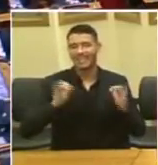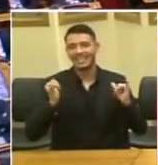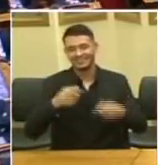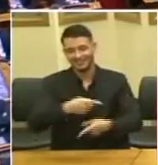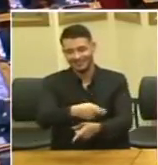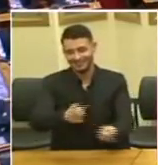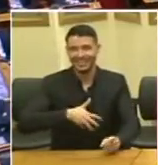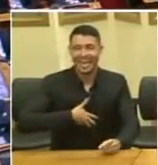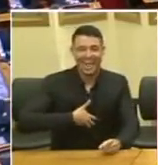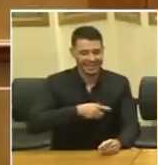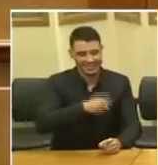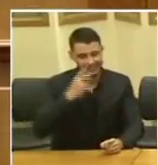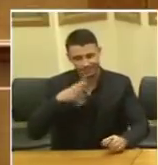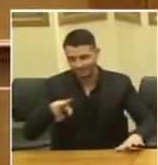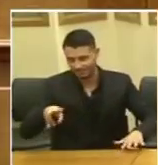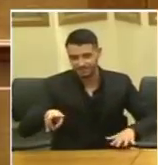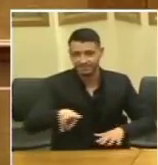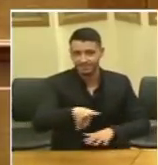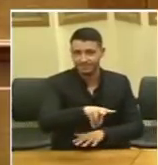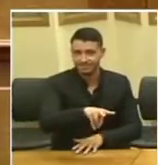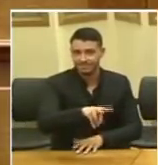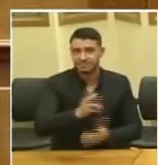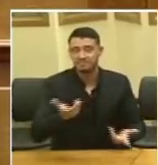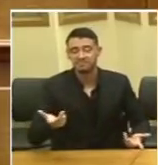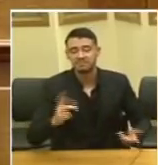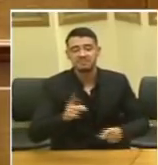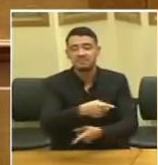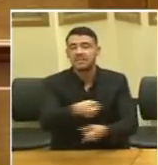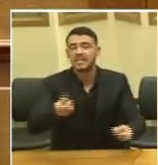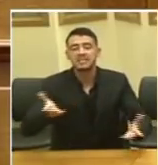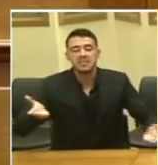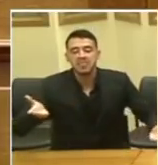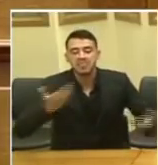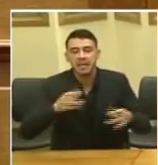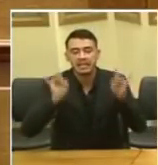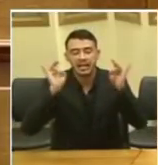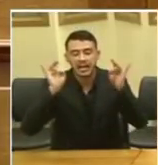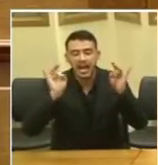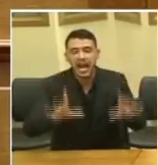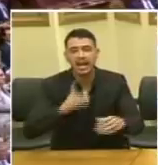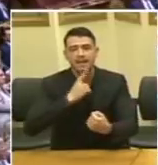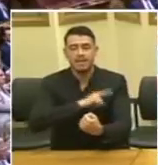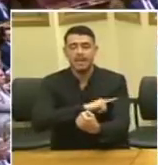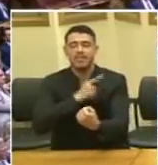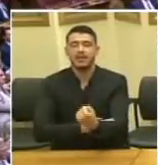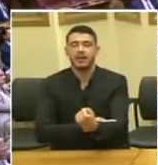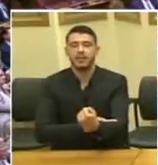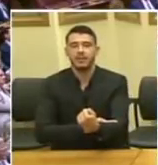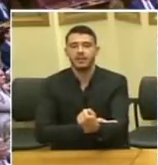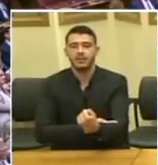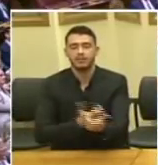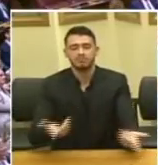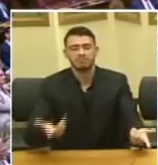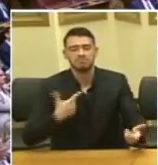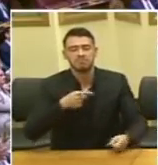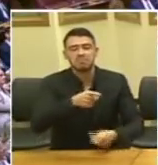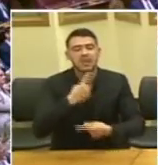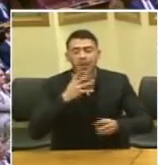Και επειδή γελάτε, θα σας πω ότι εσείς δεν έχετε καμία δύναμη. Καμία δύναμη δεν έχετε. Και λέτε ψέματα στον ελληνικό